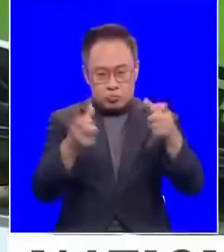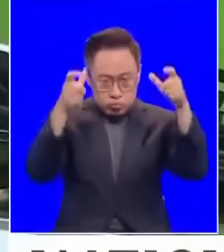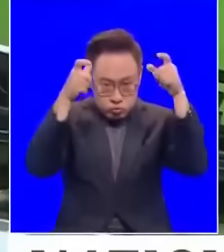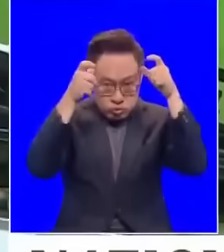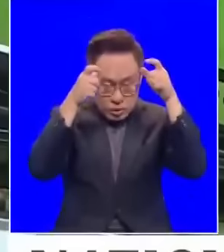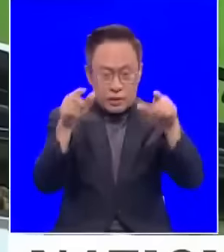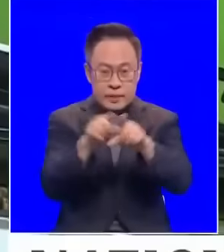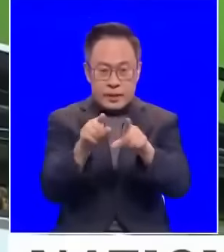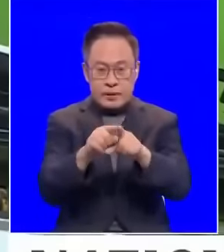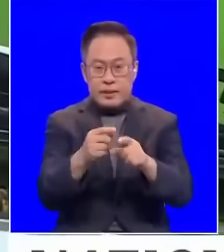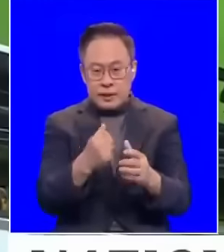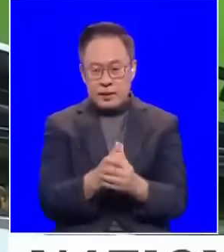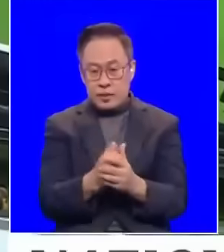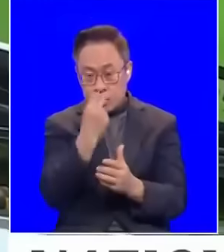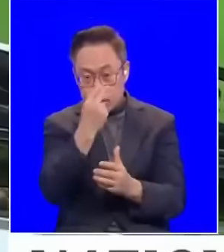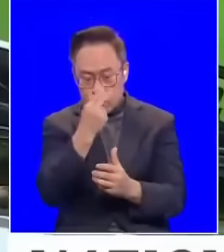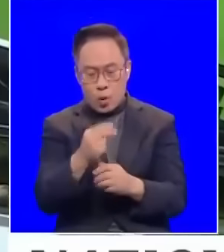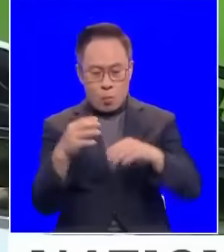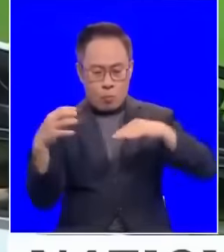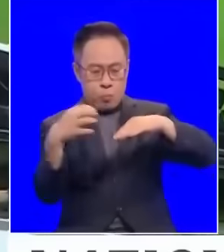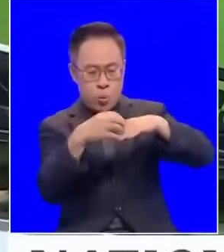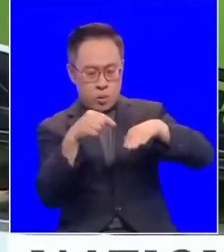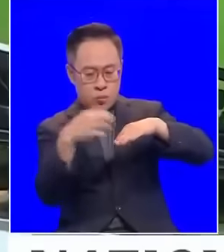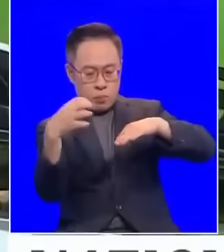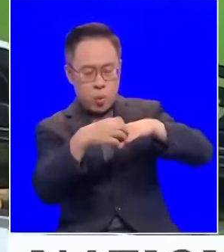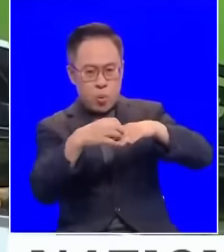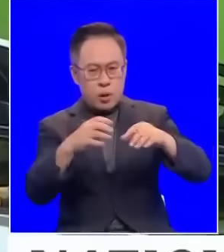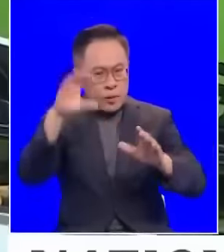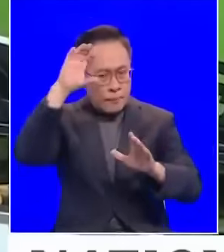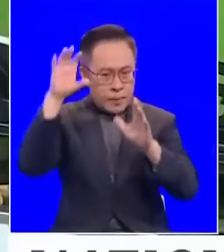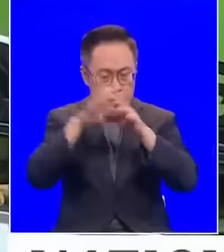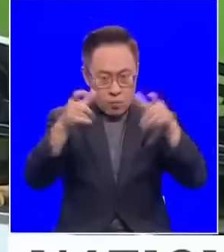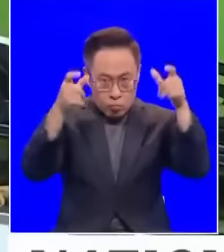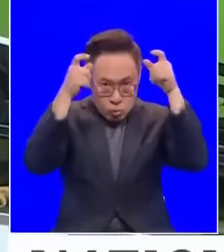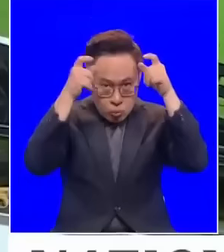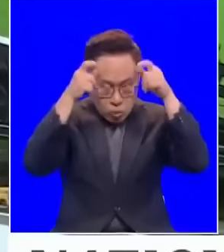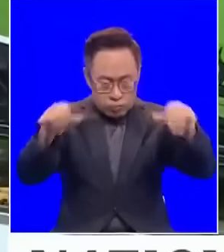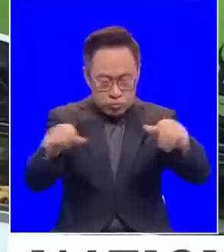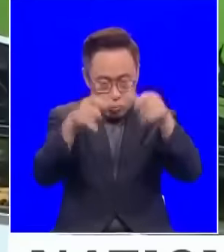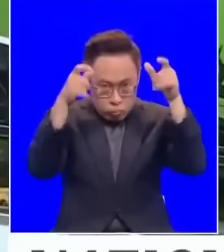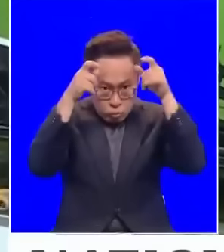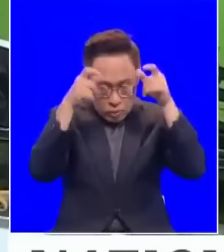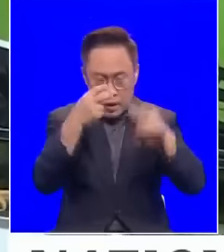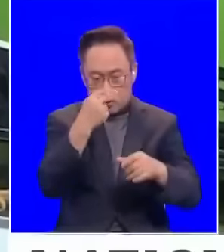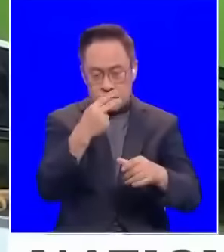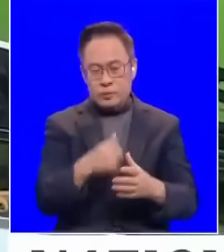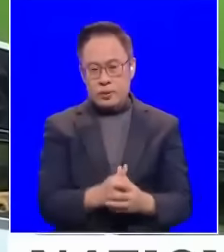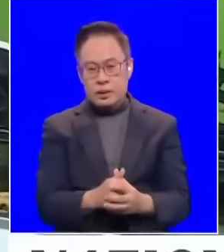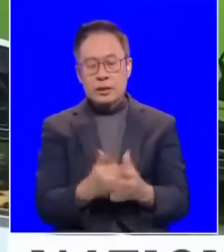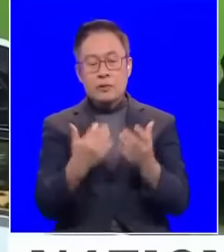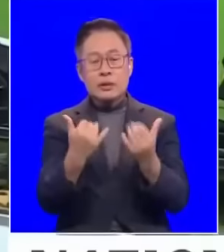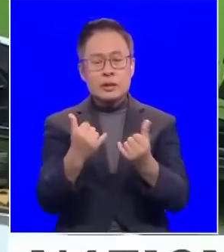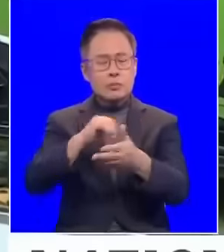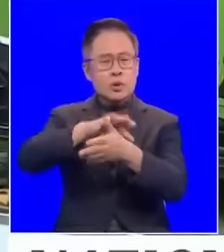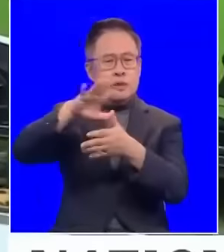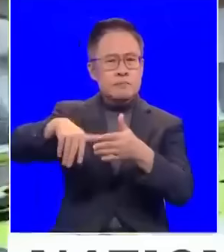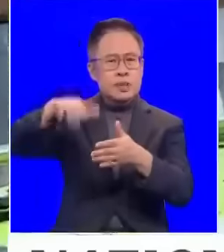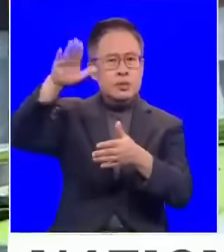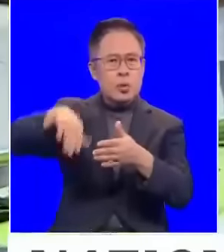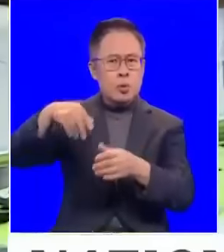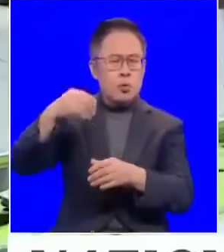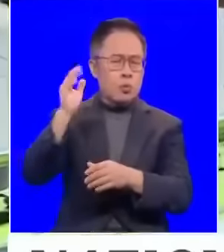นะคะก็ไปขออายัดมาเพิ่มอีก1คันนะคะหลังได้รับการประสานจากญาติของคุณพอว่าจะนำรถมาจอ